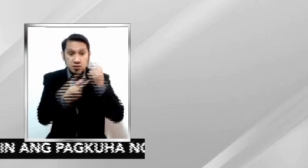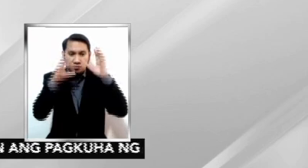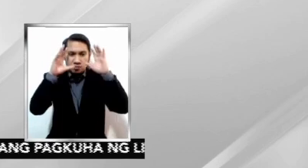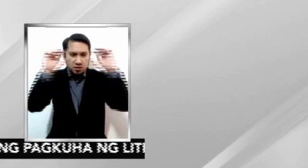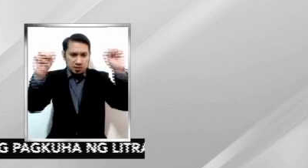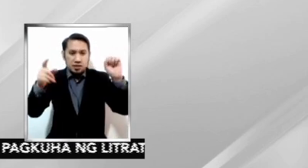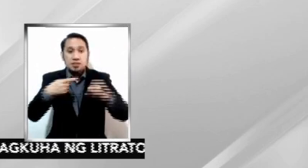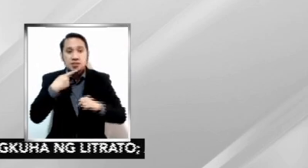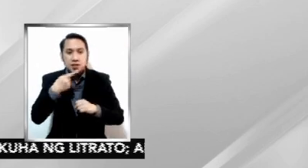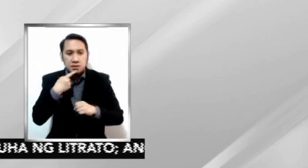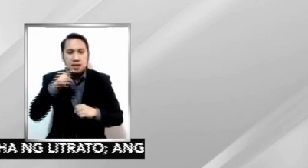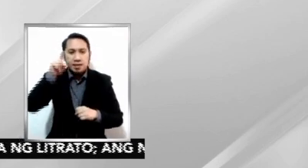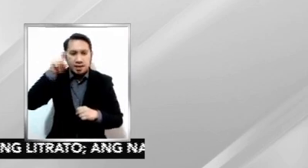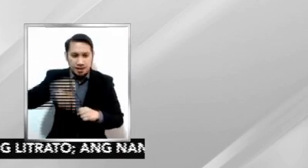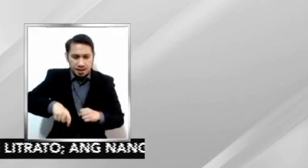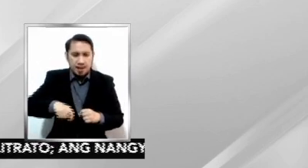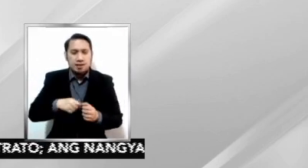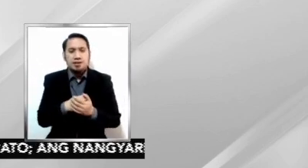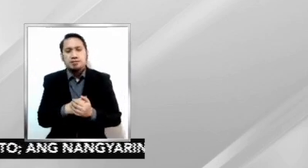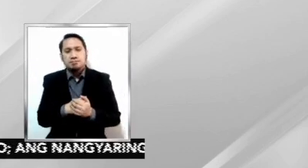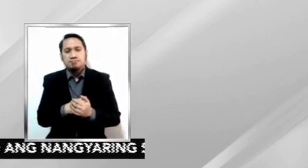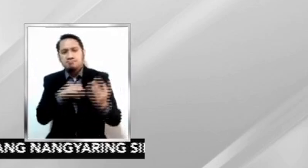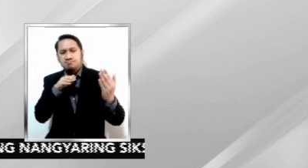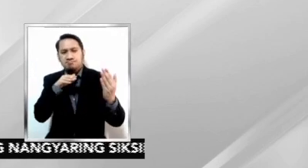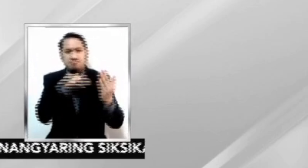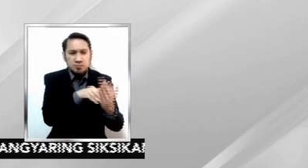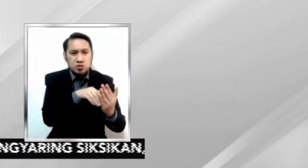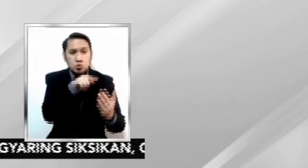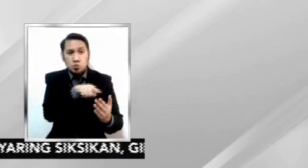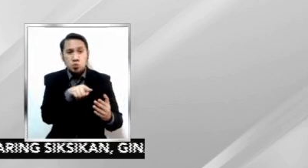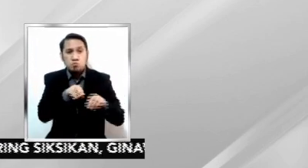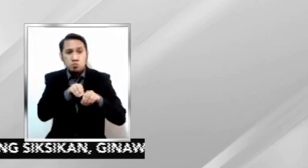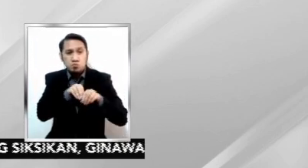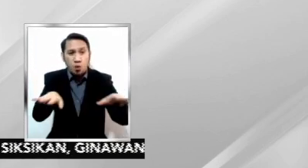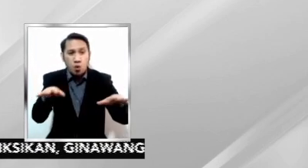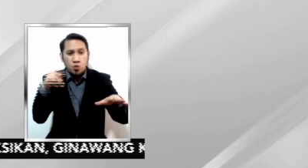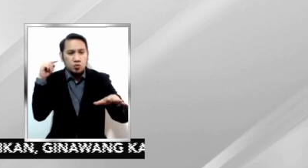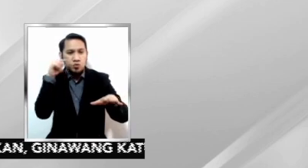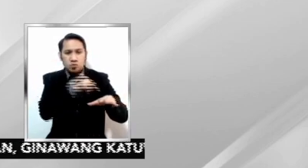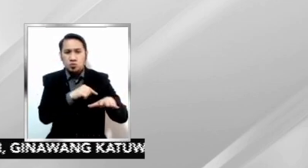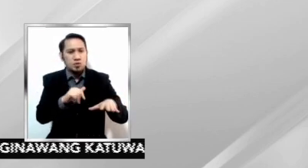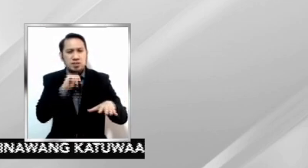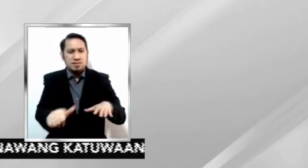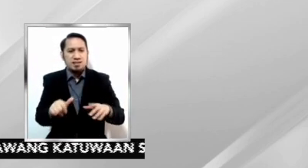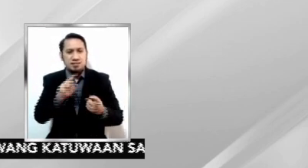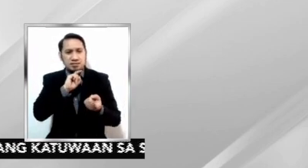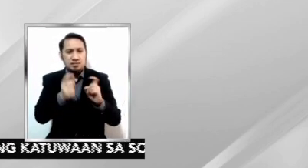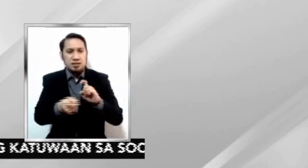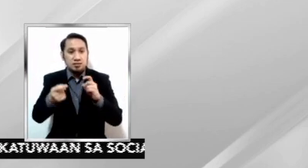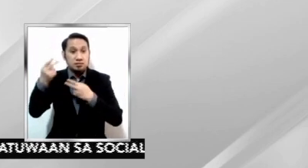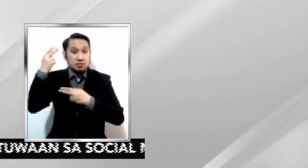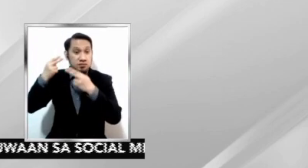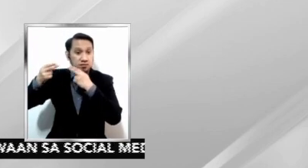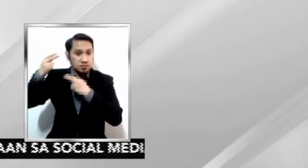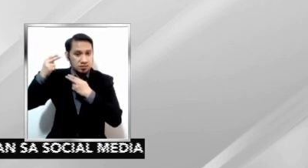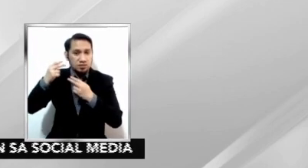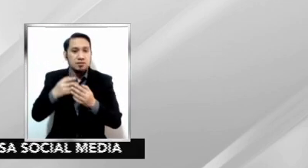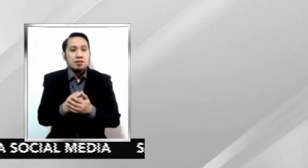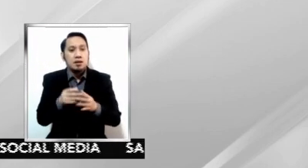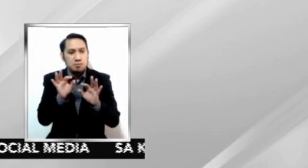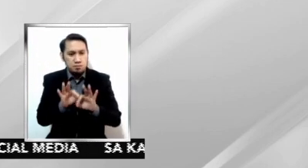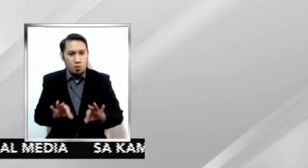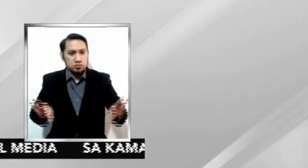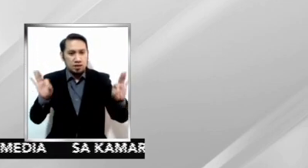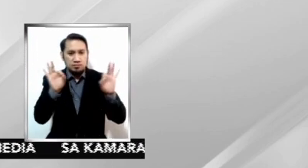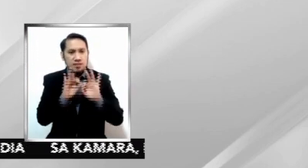dapat labanan ang anilay nagkakalat ng kasinungalingan para baguhin ang kasaysayan. Kaya nga raw mahalagang hindi malimutan